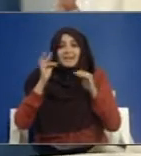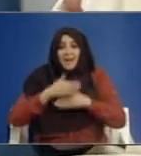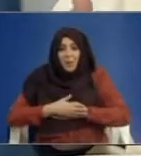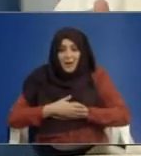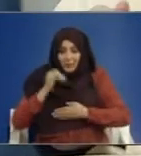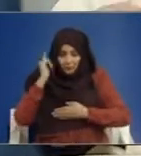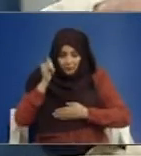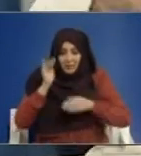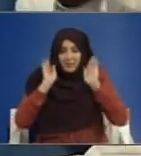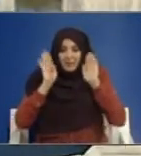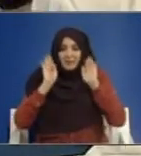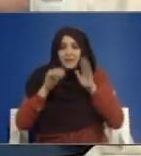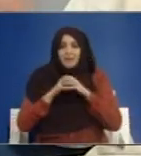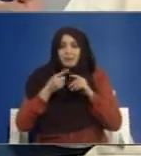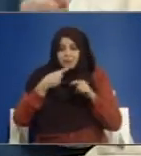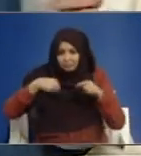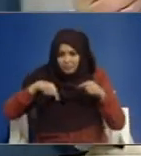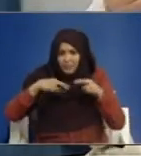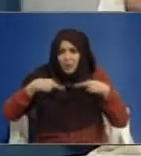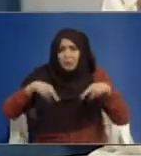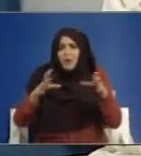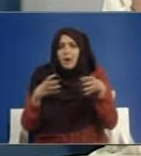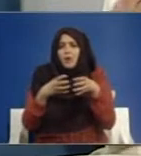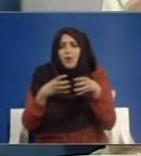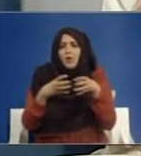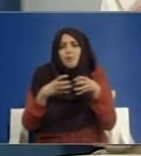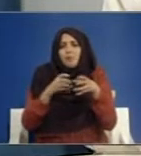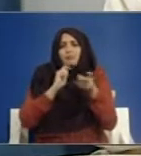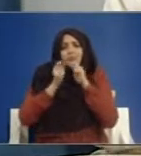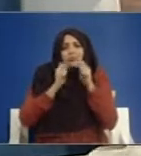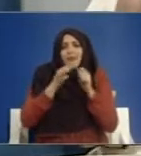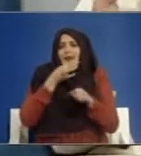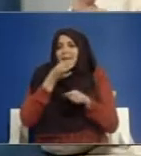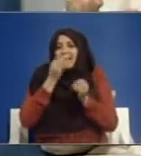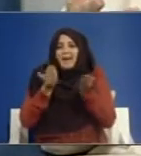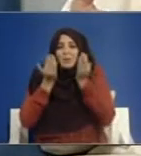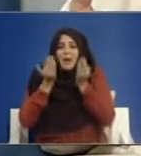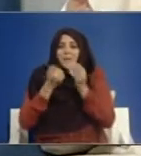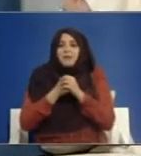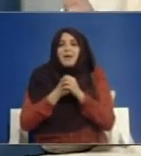وننتهي نتجمع ونتحلق من أجل قراءة أذكار، من بينها